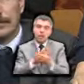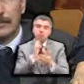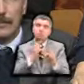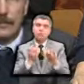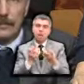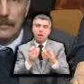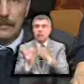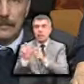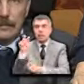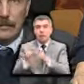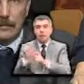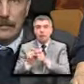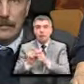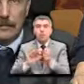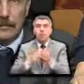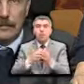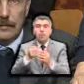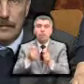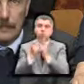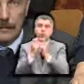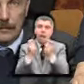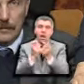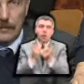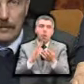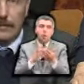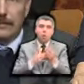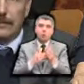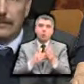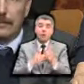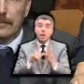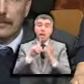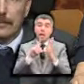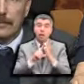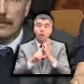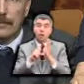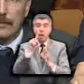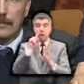لذوي الحقوق والمستثمرين في ظل قانونين يرجعان إلى